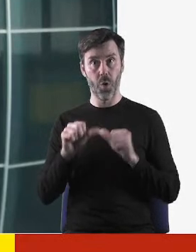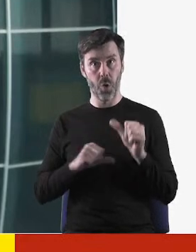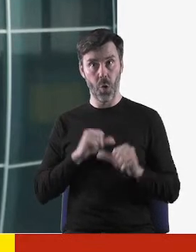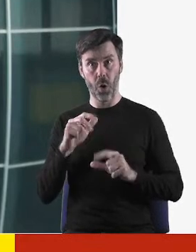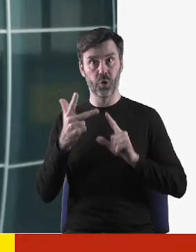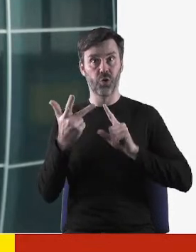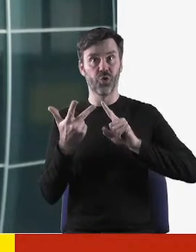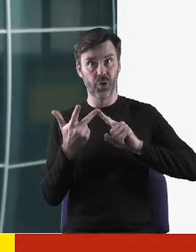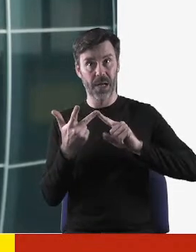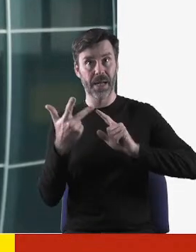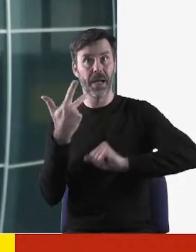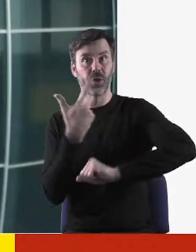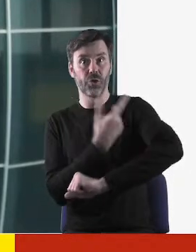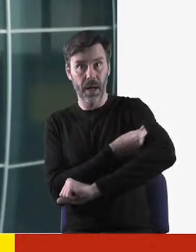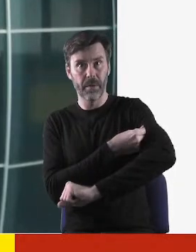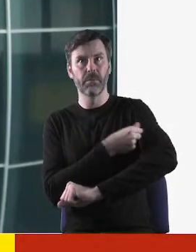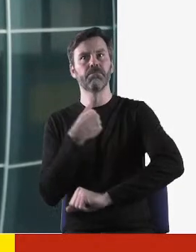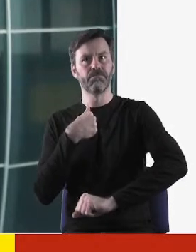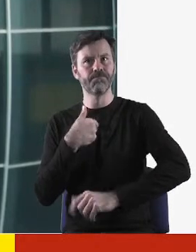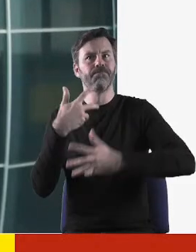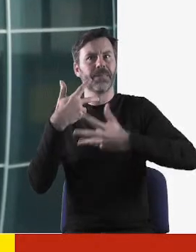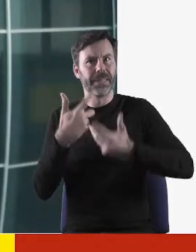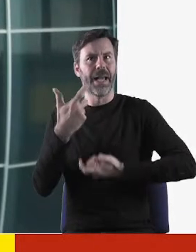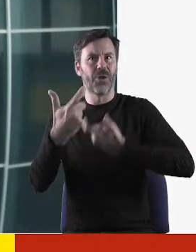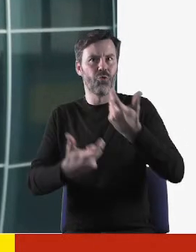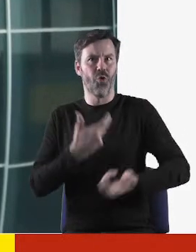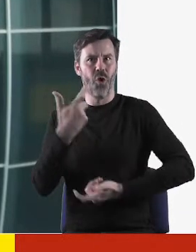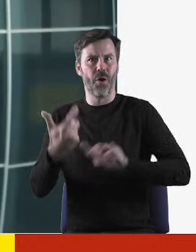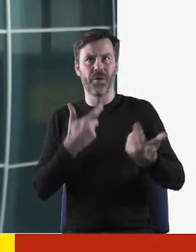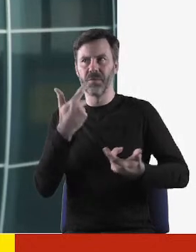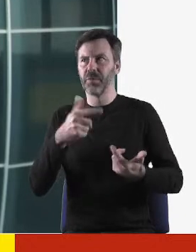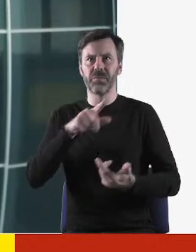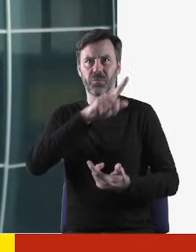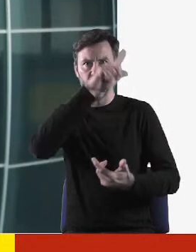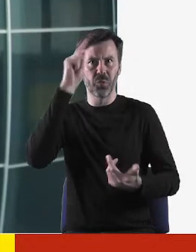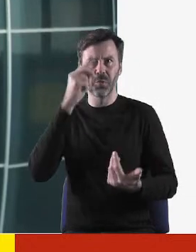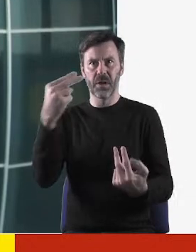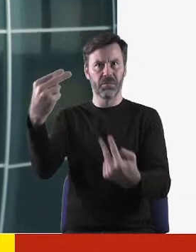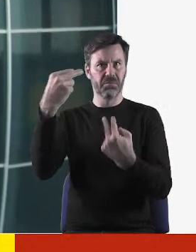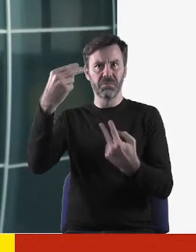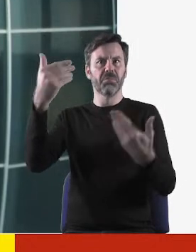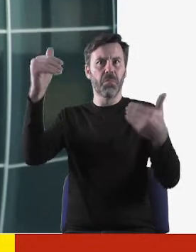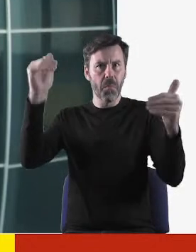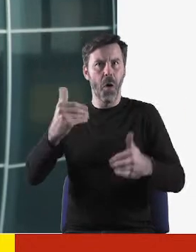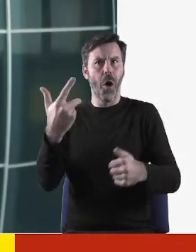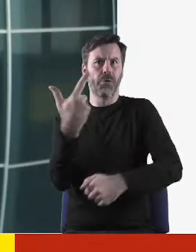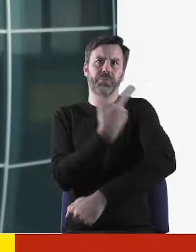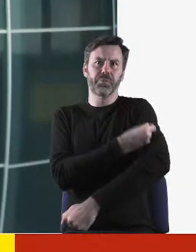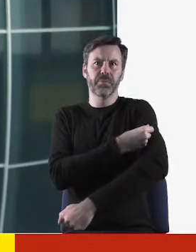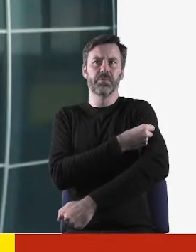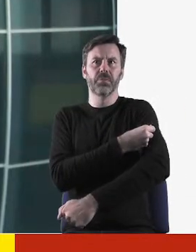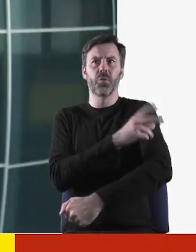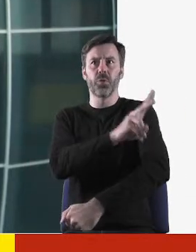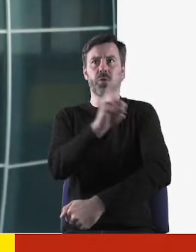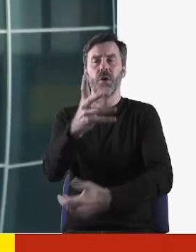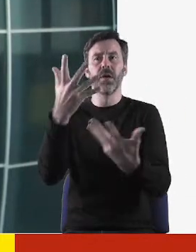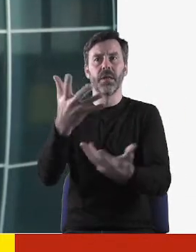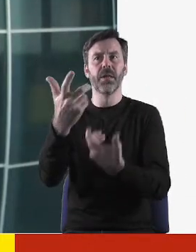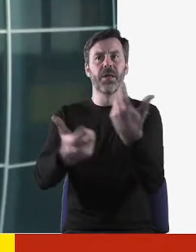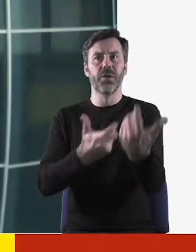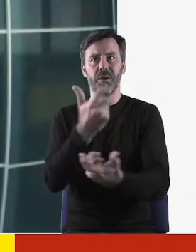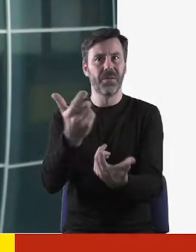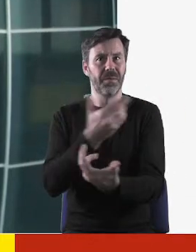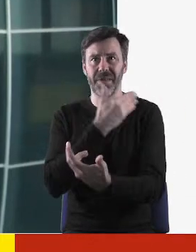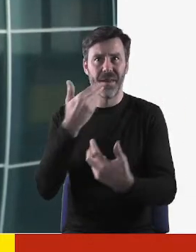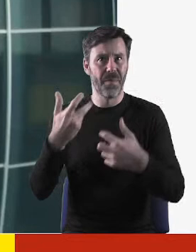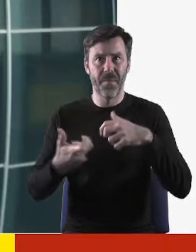dawką, jestem gotowy zrobić to publicznie i myślę, że nie będzie problemu ze znalezieniem takich radnych, którzy również to